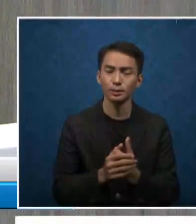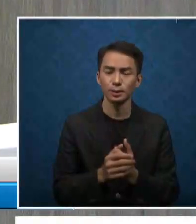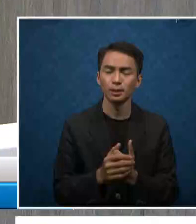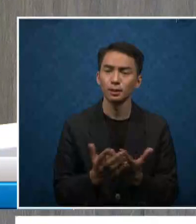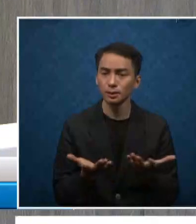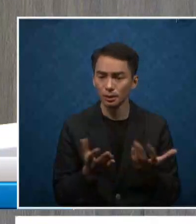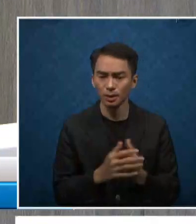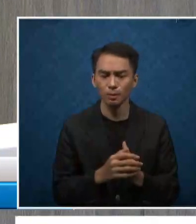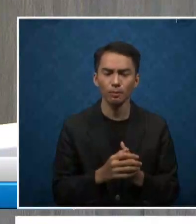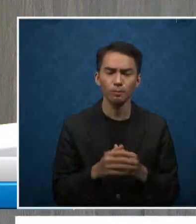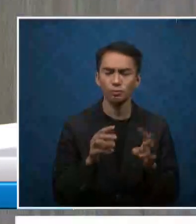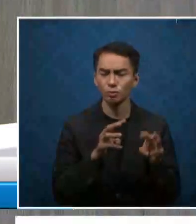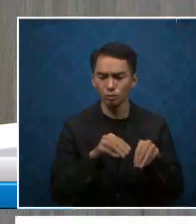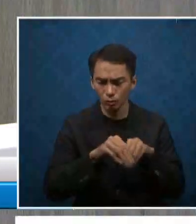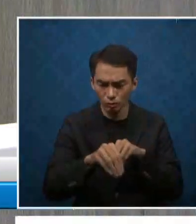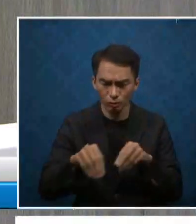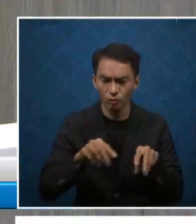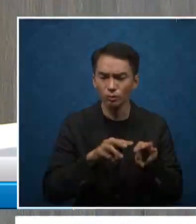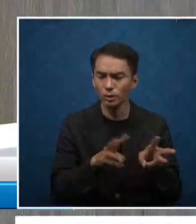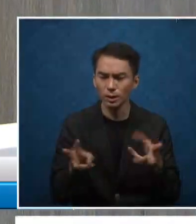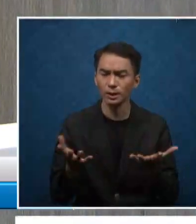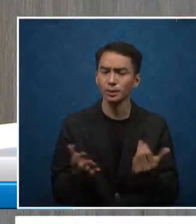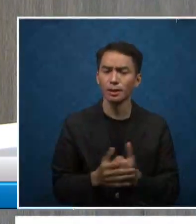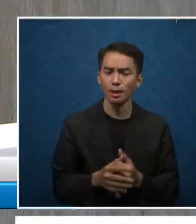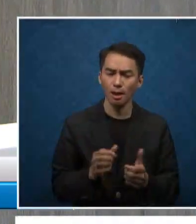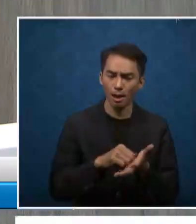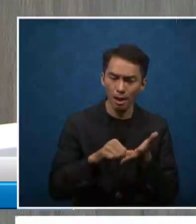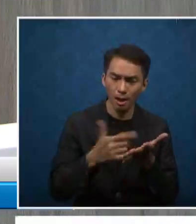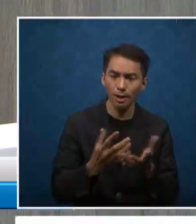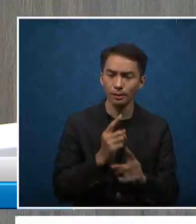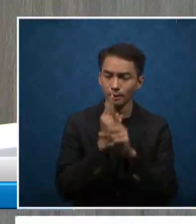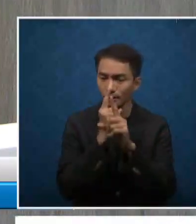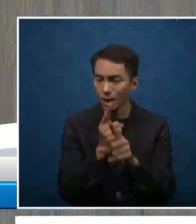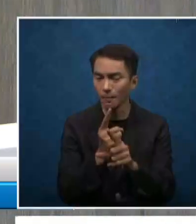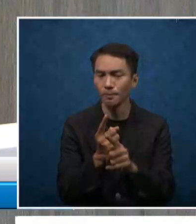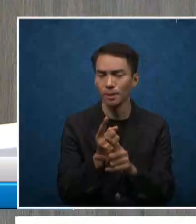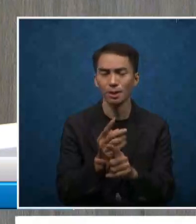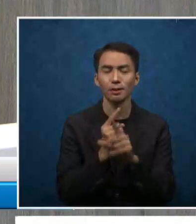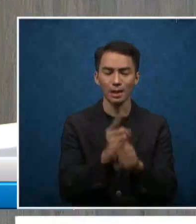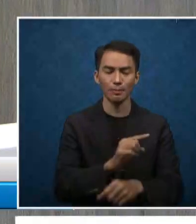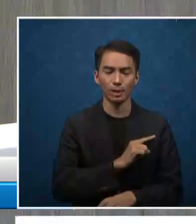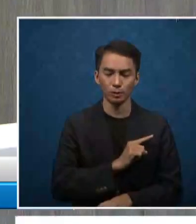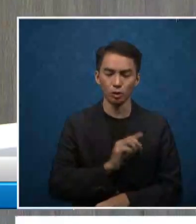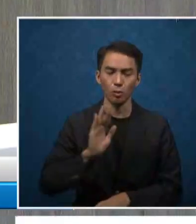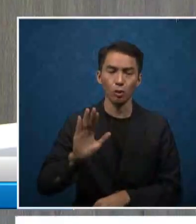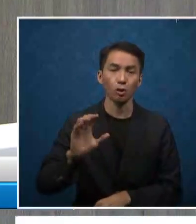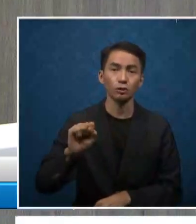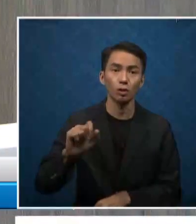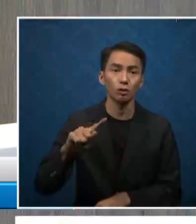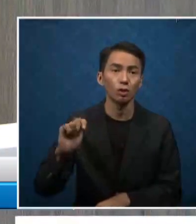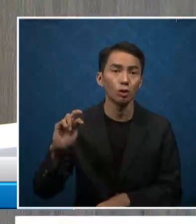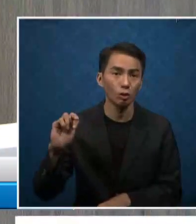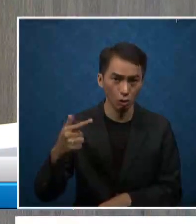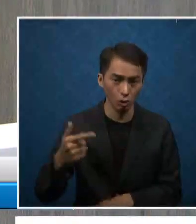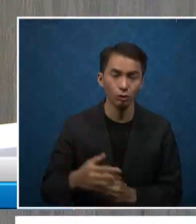กละไลในการทำงานนะครับ ตลดจุดการติดตามตามพารกิจหน้าที่ของท่านนะครั ทั้งคณะกรมการแล